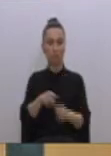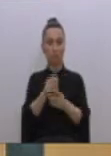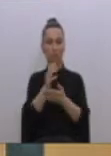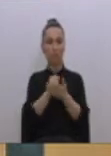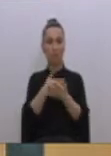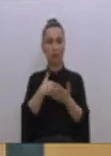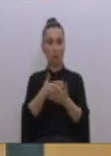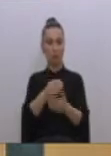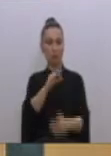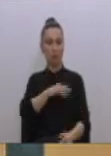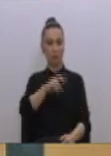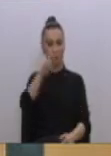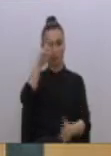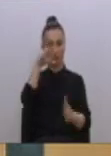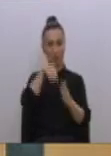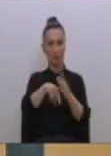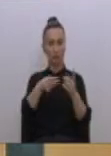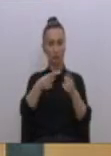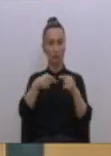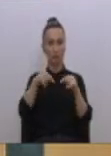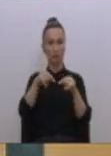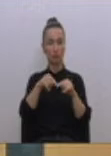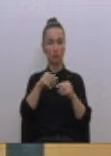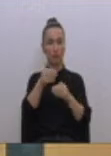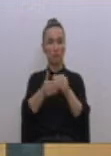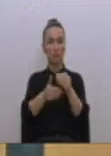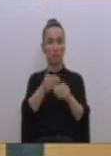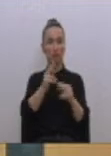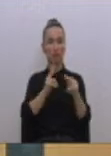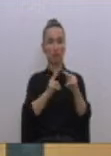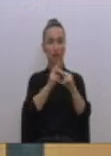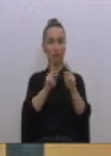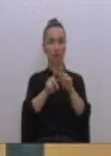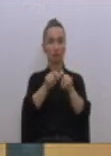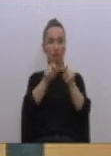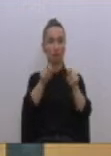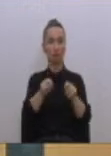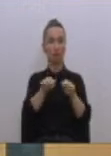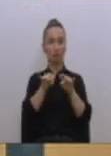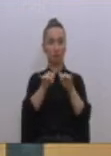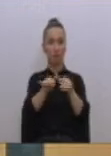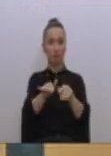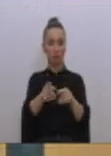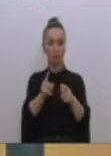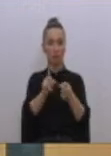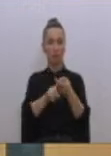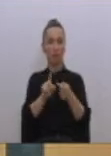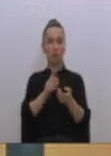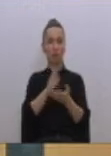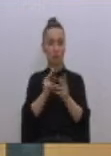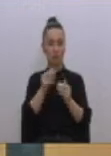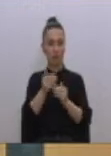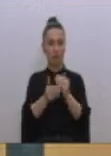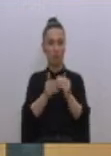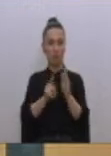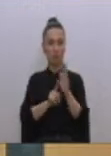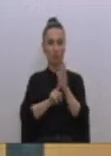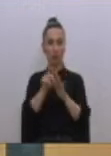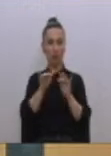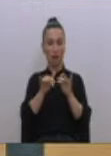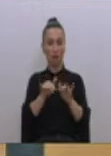გამოცდილებას აღწერთ საჯარო სექტორში პრევენციული მექანიზმების დანერგვის მიმართულებით, რომელსაც წარმატებით